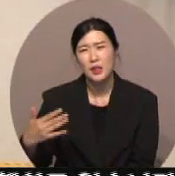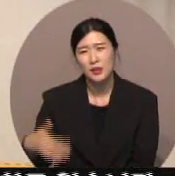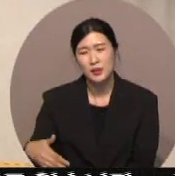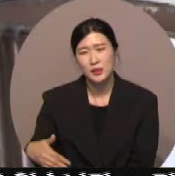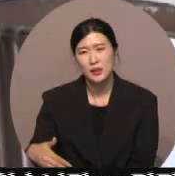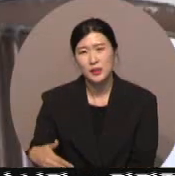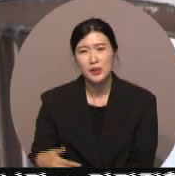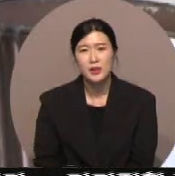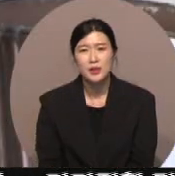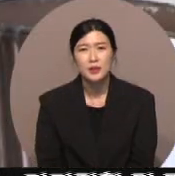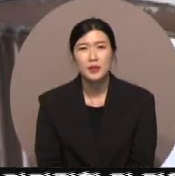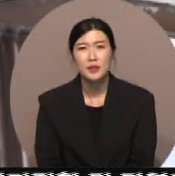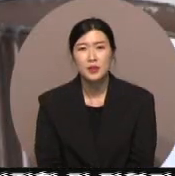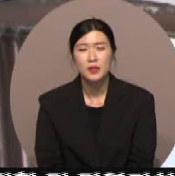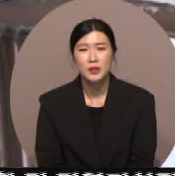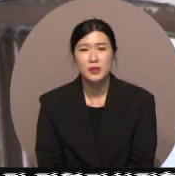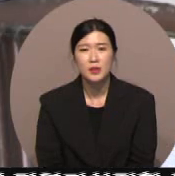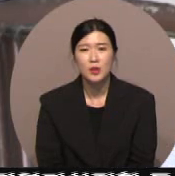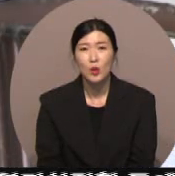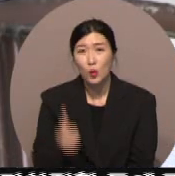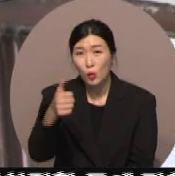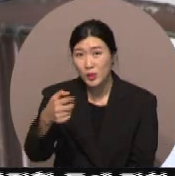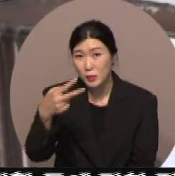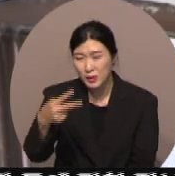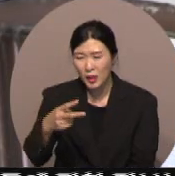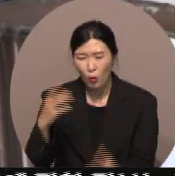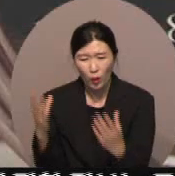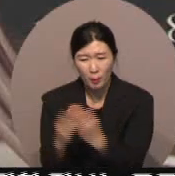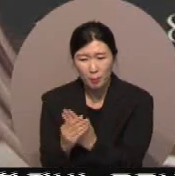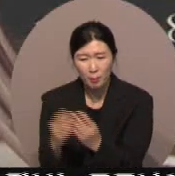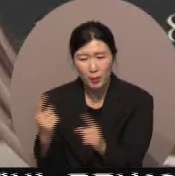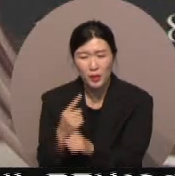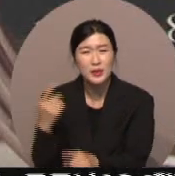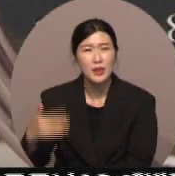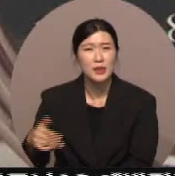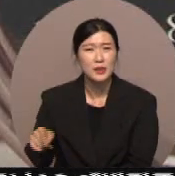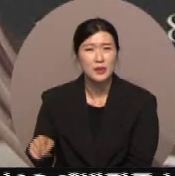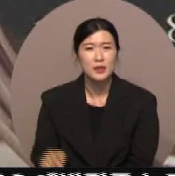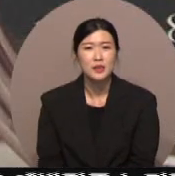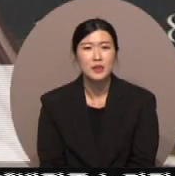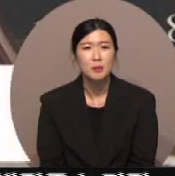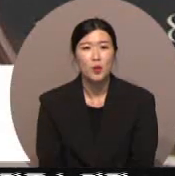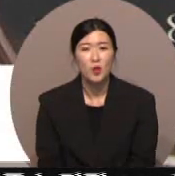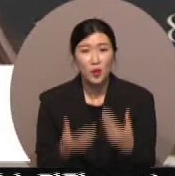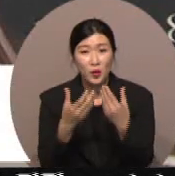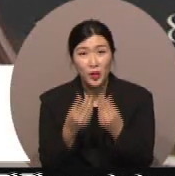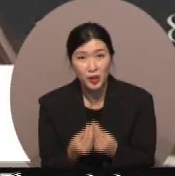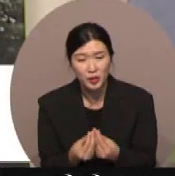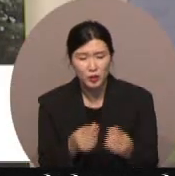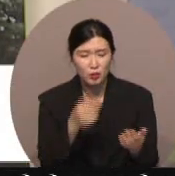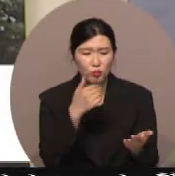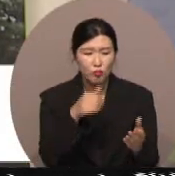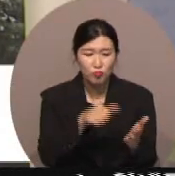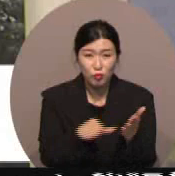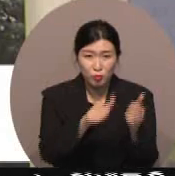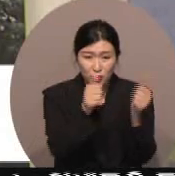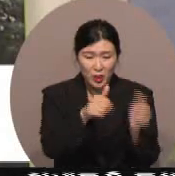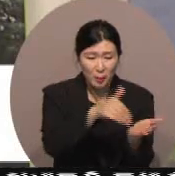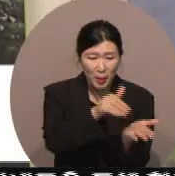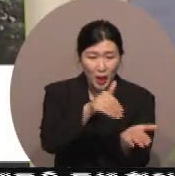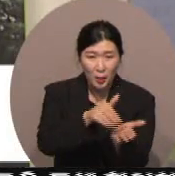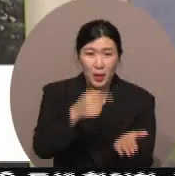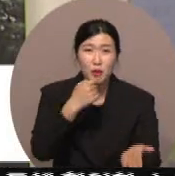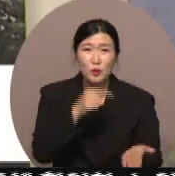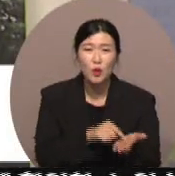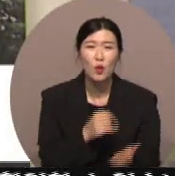해당하는 44개교 학교에 52건이 남아 있습니다. 특히 일제 관련 기념물 청산보다 친일 행적자가